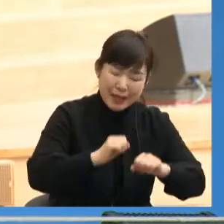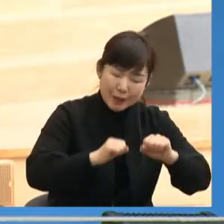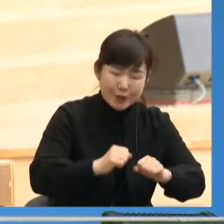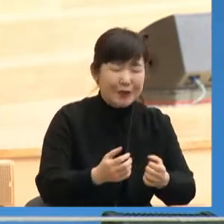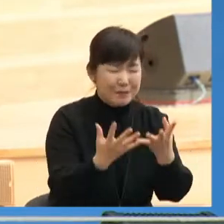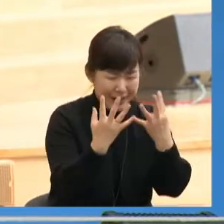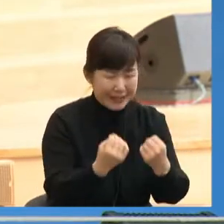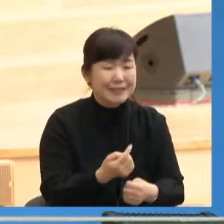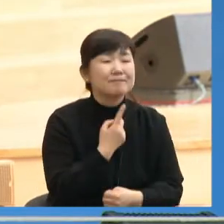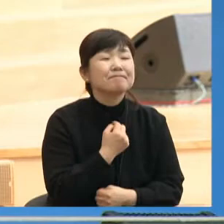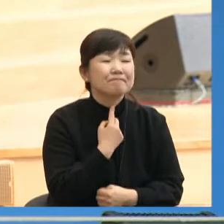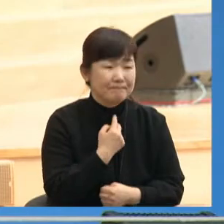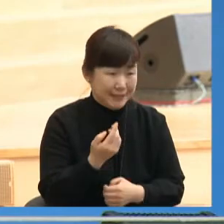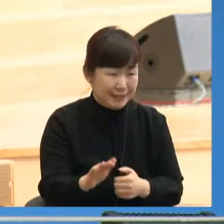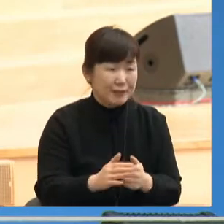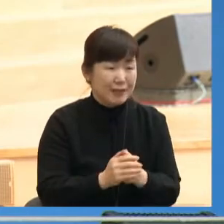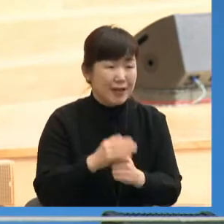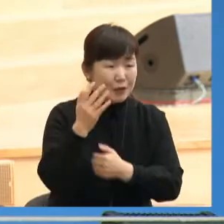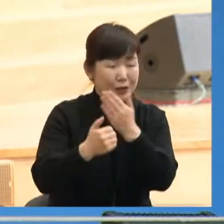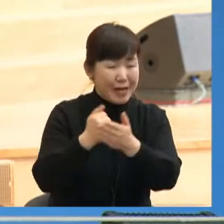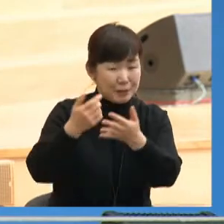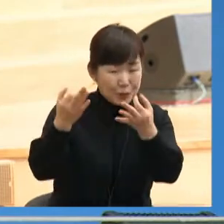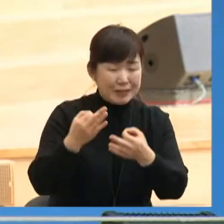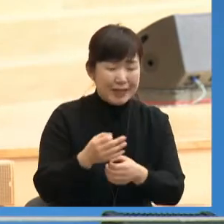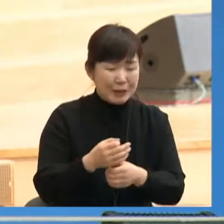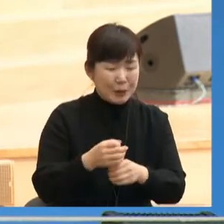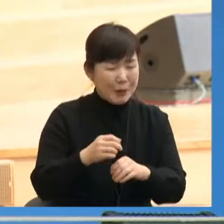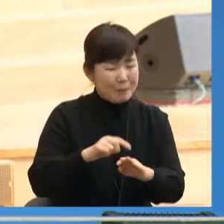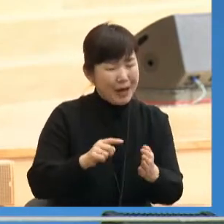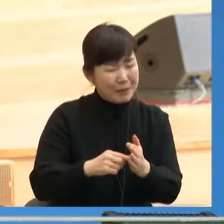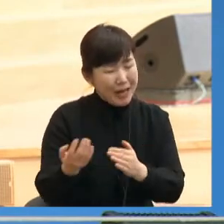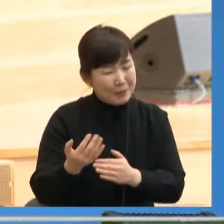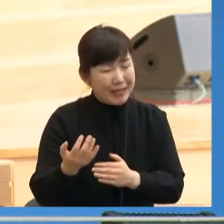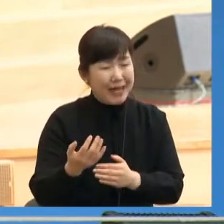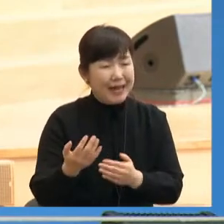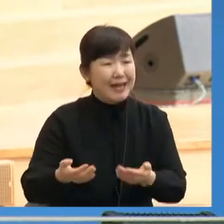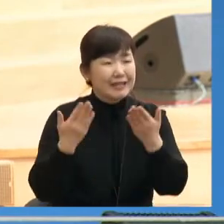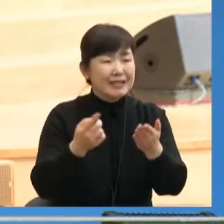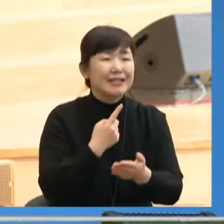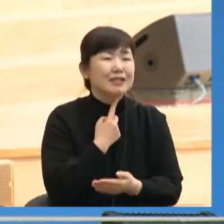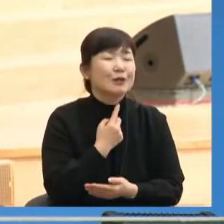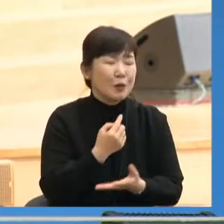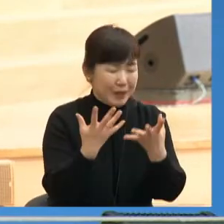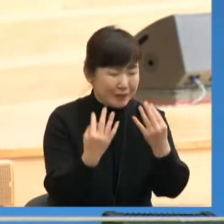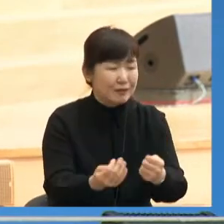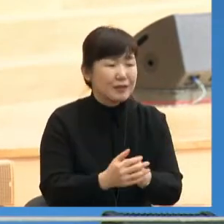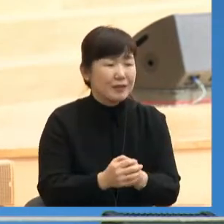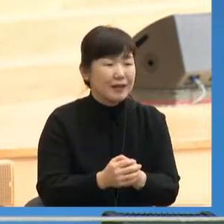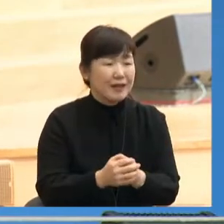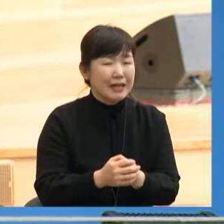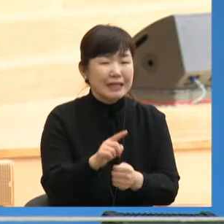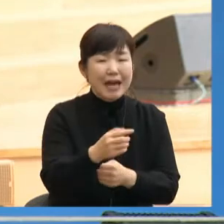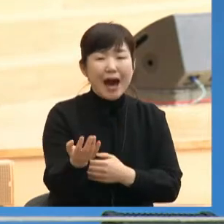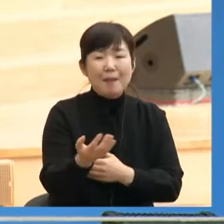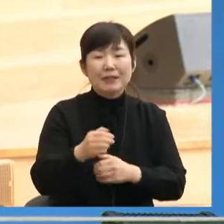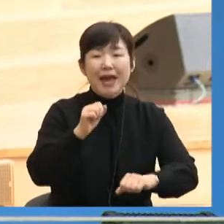사셨습니까? 우리가 살면서 하나님을 또 얼마나 마음을 아프게 하며 살았을까요? 그 아픔, 그런 행동들 때문에 사실